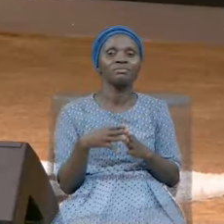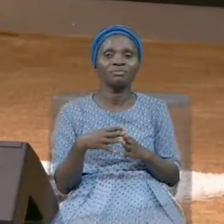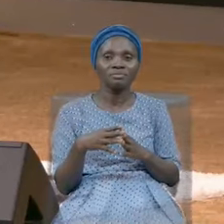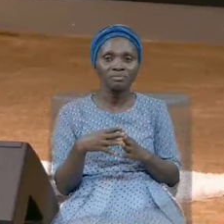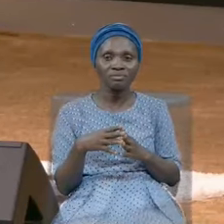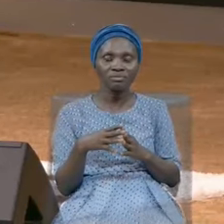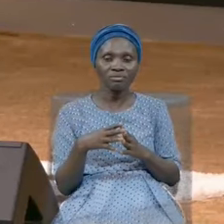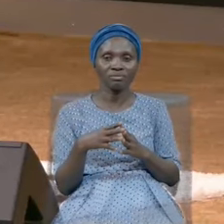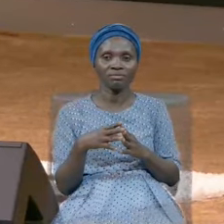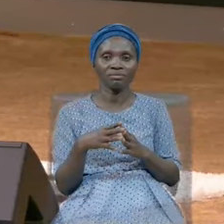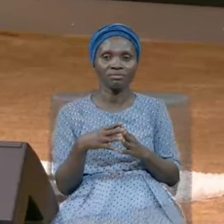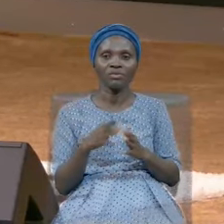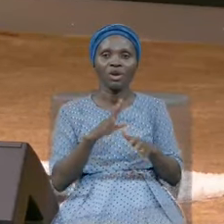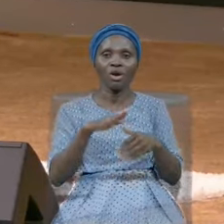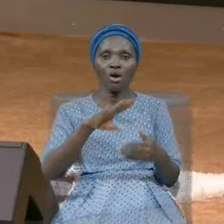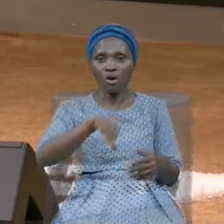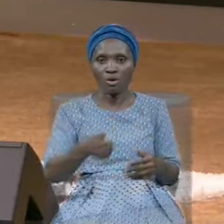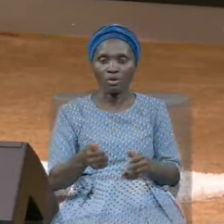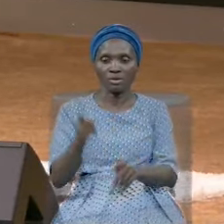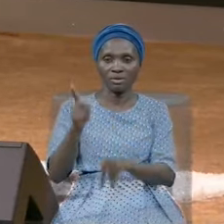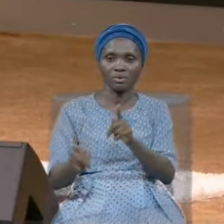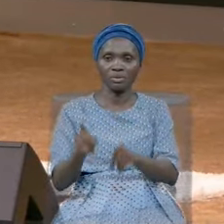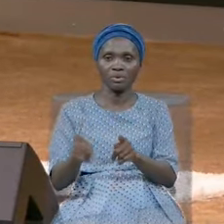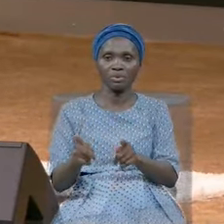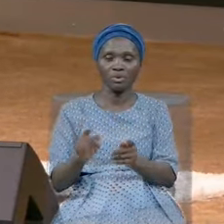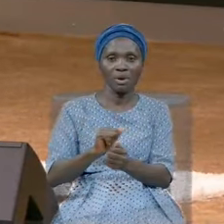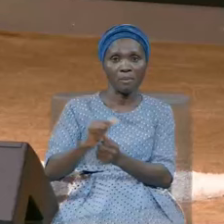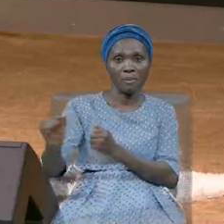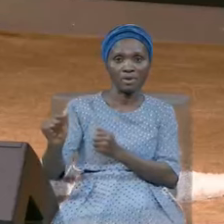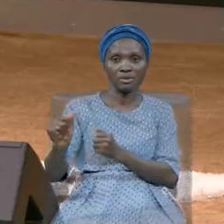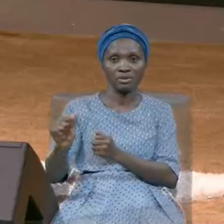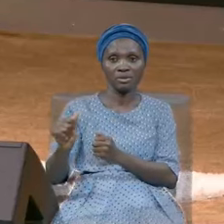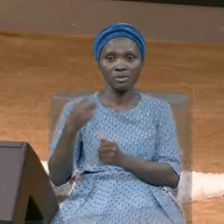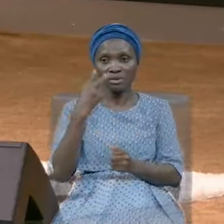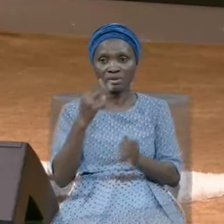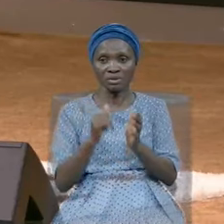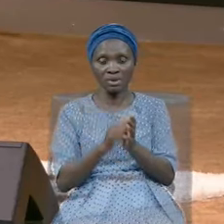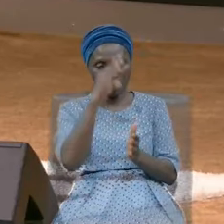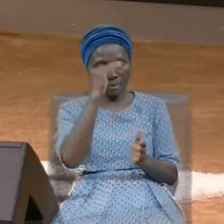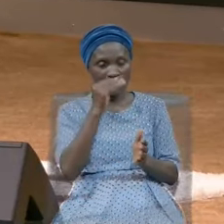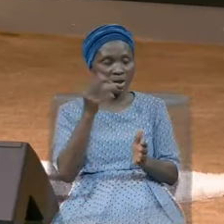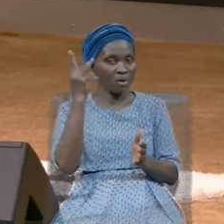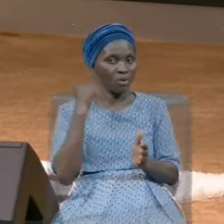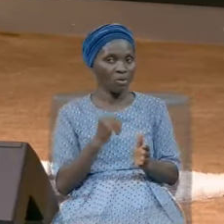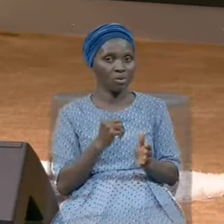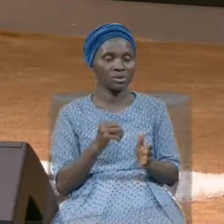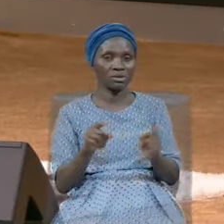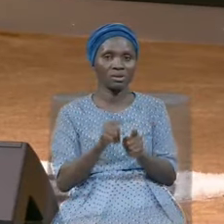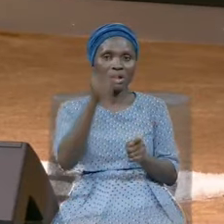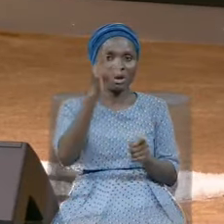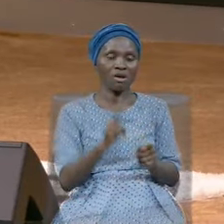la personne qui était abandonnée à demi-mort. Les autres l'ont dépassé. Les autres ne vont